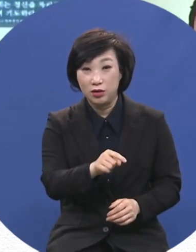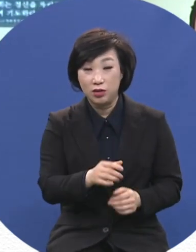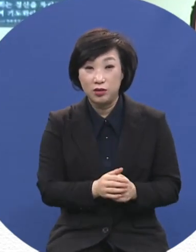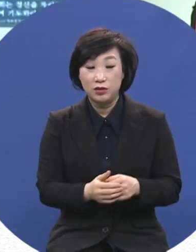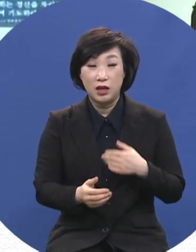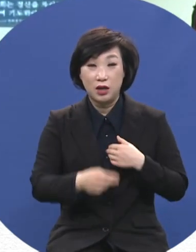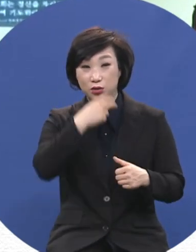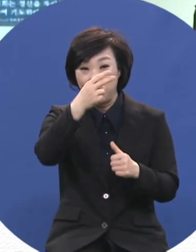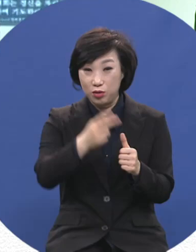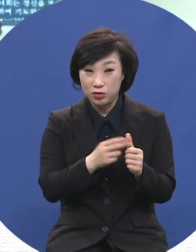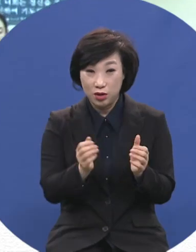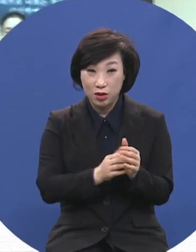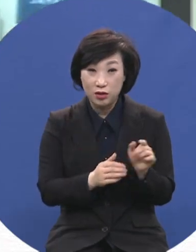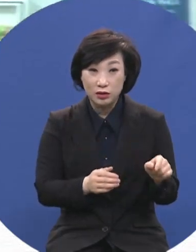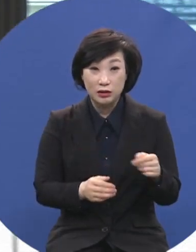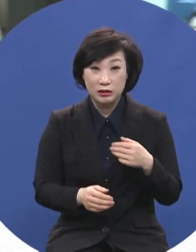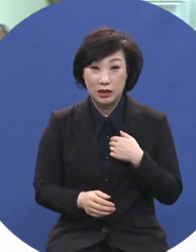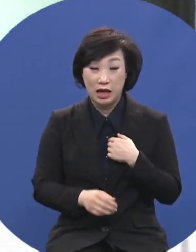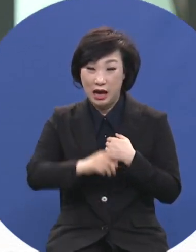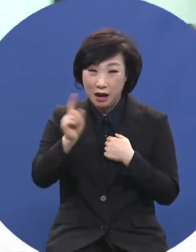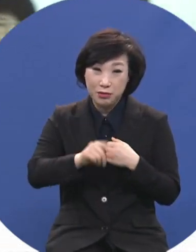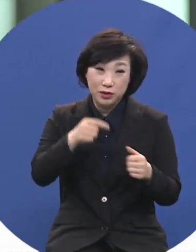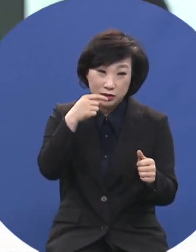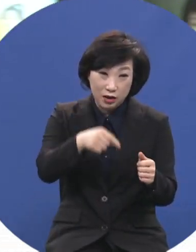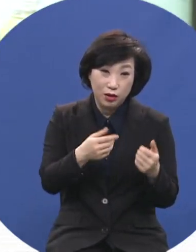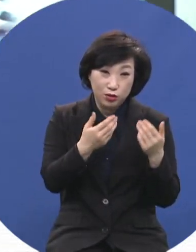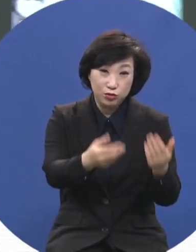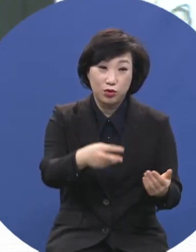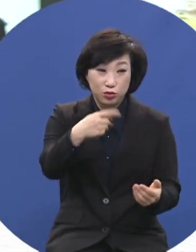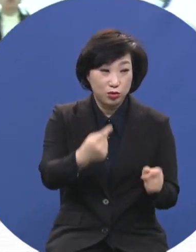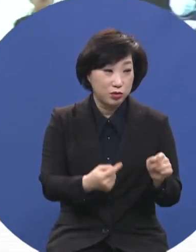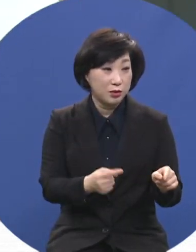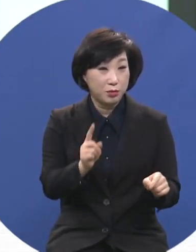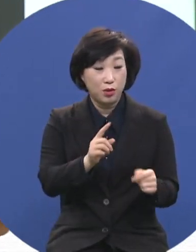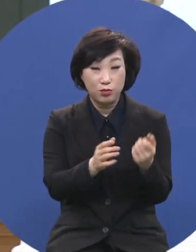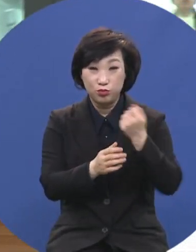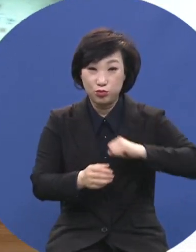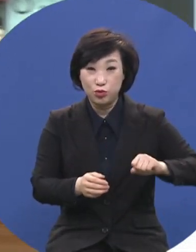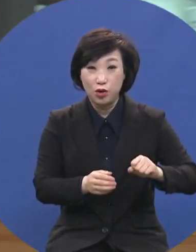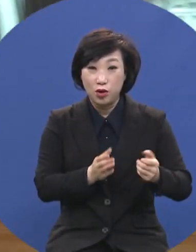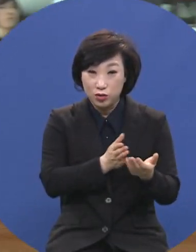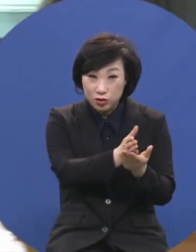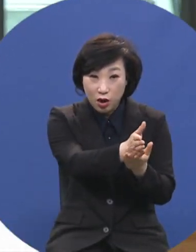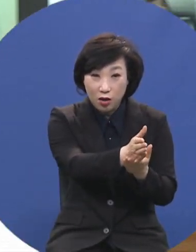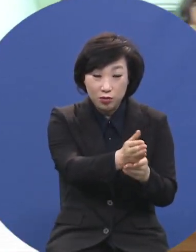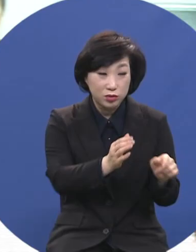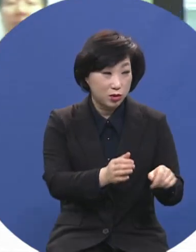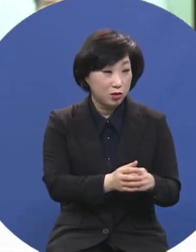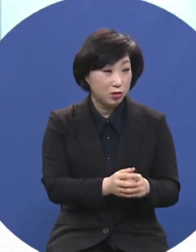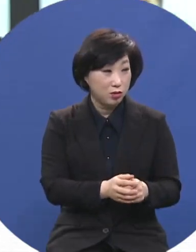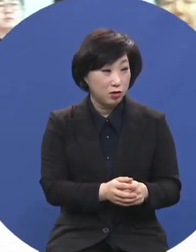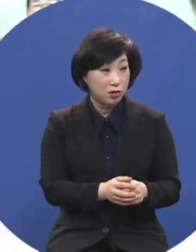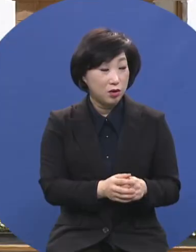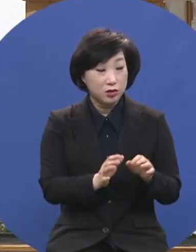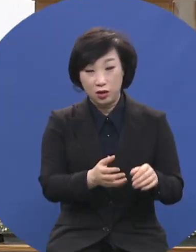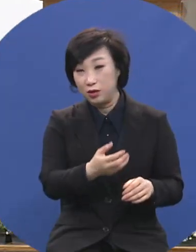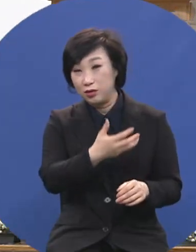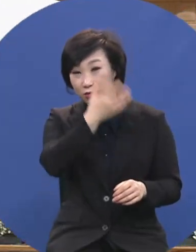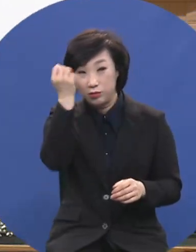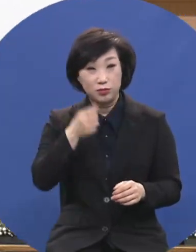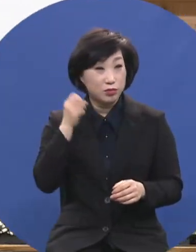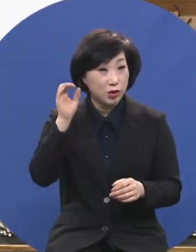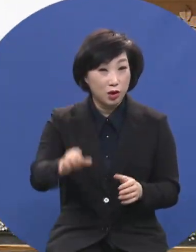나를 도전했어. 내가 아무리 말해도 너는 아주 불순종하는 줄 모르고 너는 불순종하고